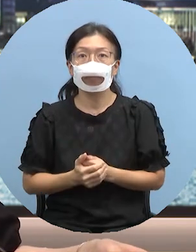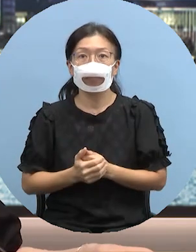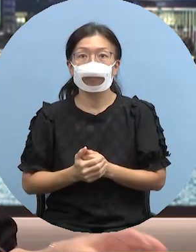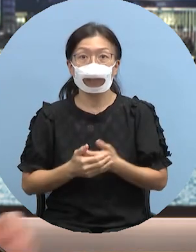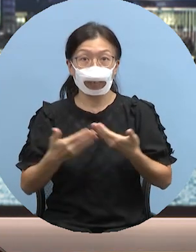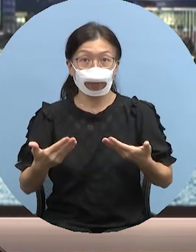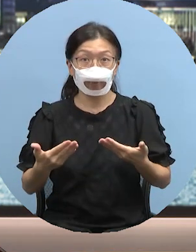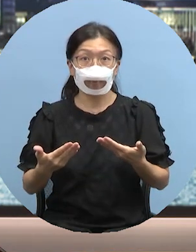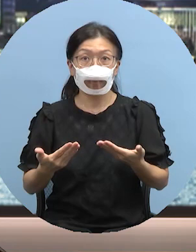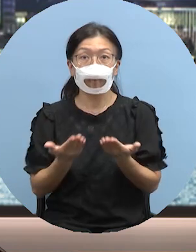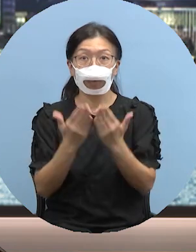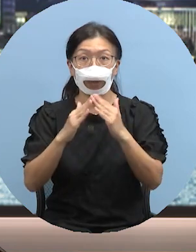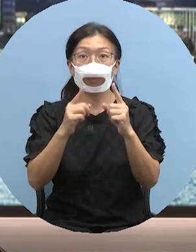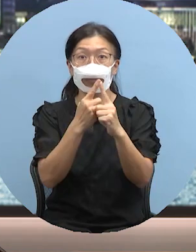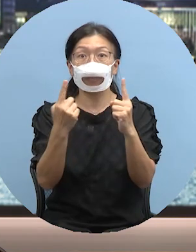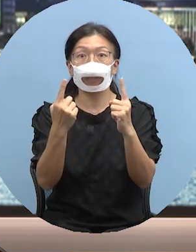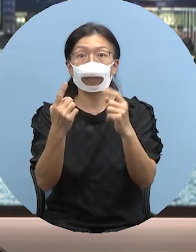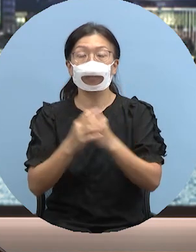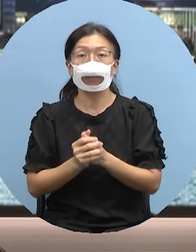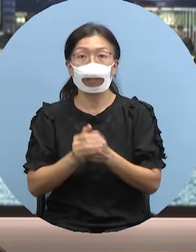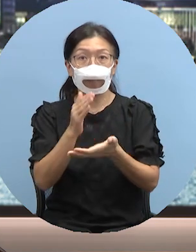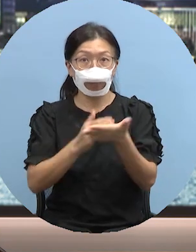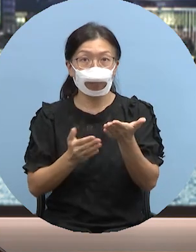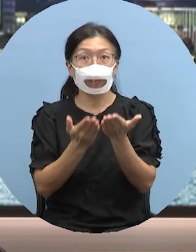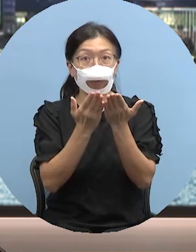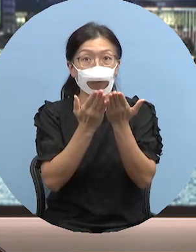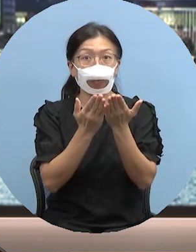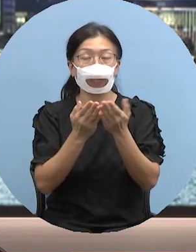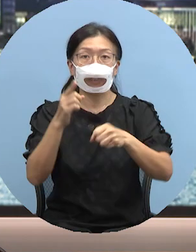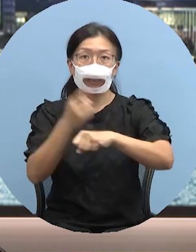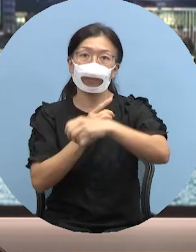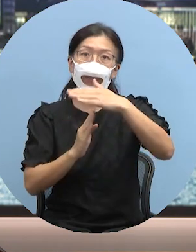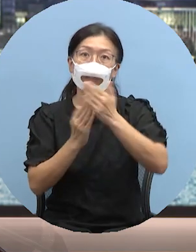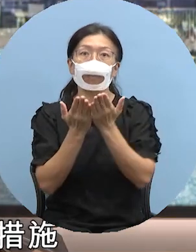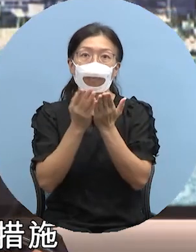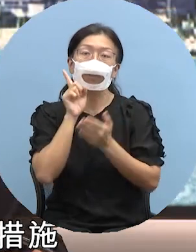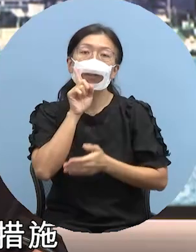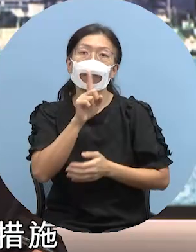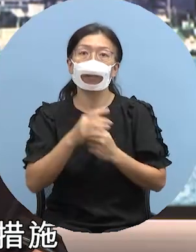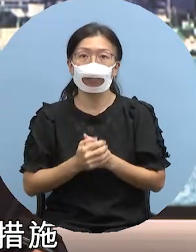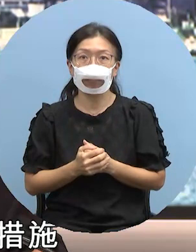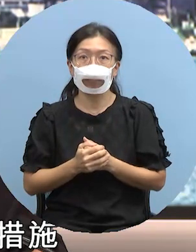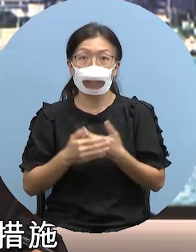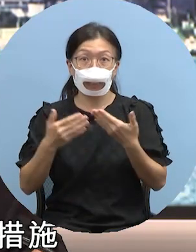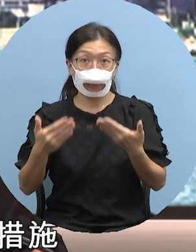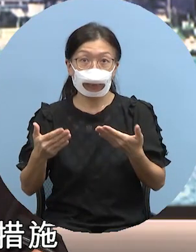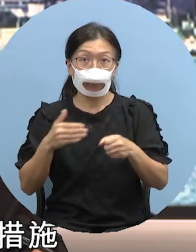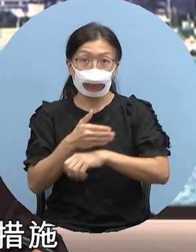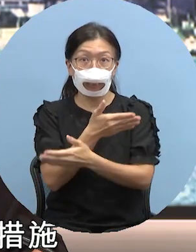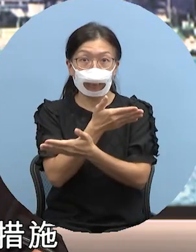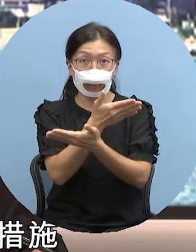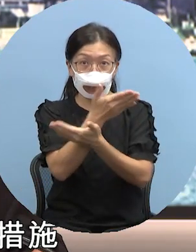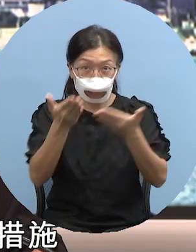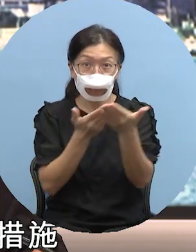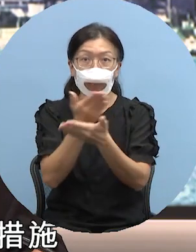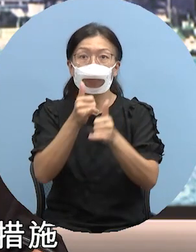咁今日就有11間學校嘅有啲班咧係需要暫時停課一個禮拜嘅。而家當然係冇條件再繼續